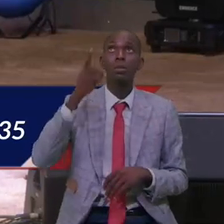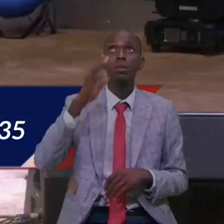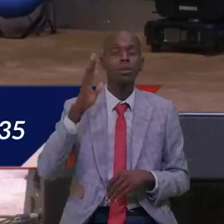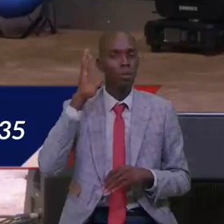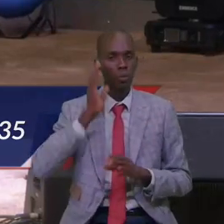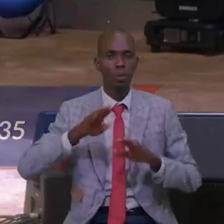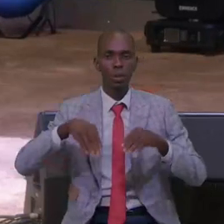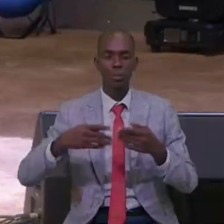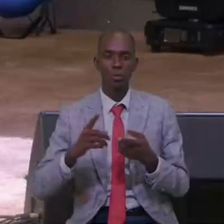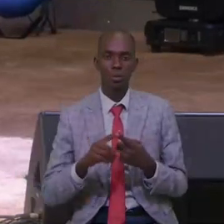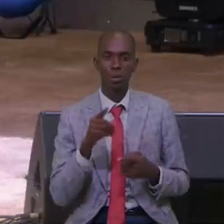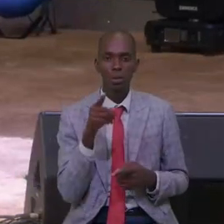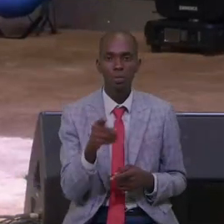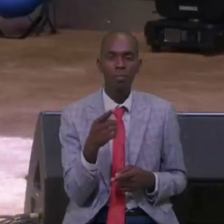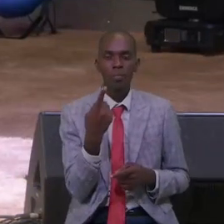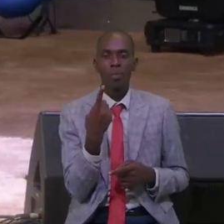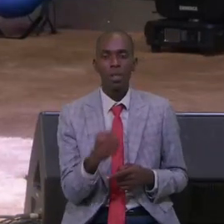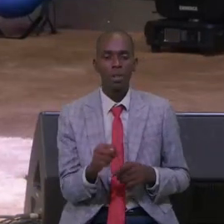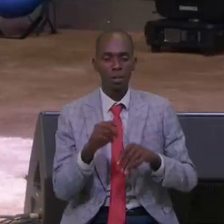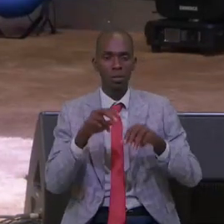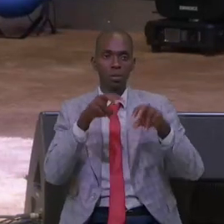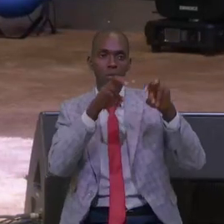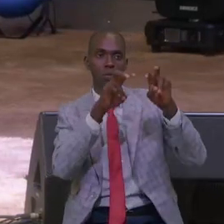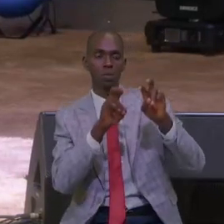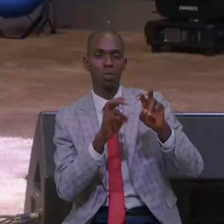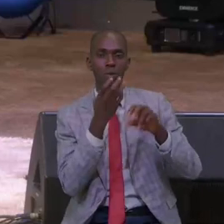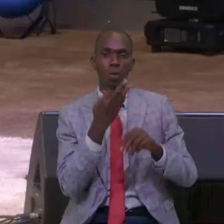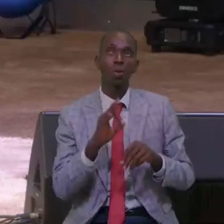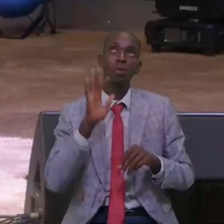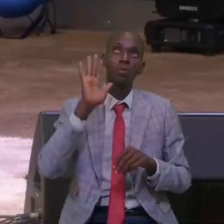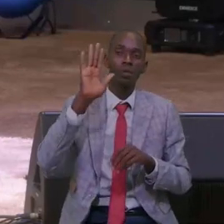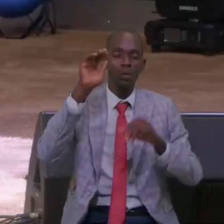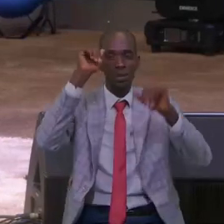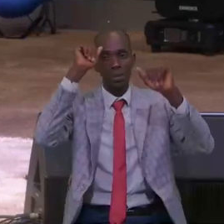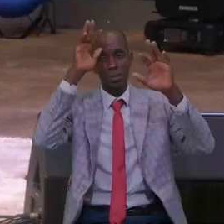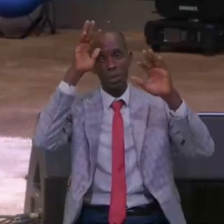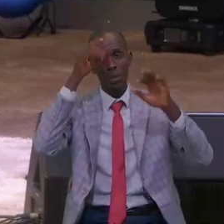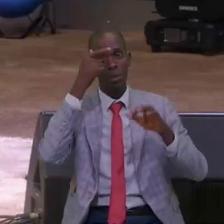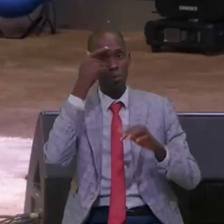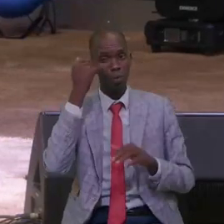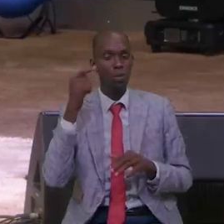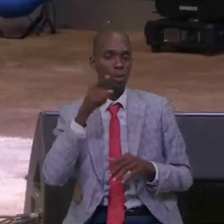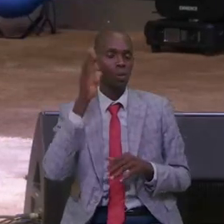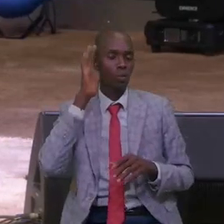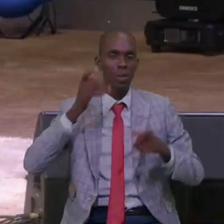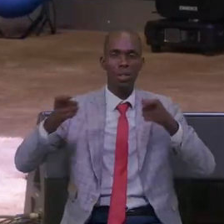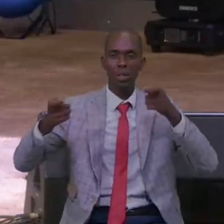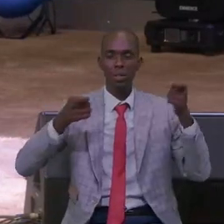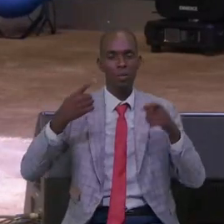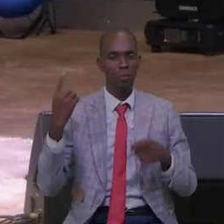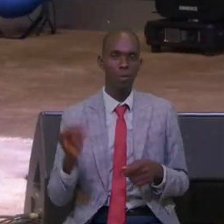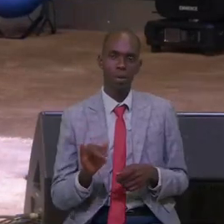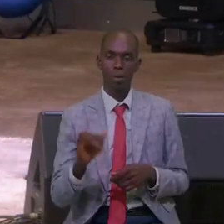du Très-Haut. Et le Seigneur Dieu lui donnera le trône de David son père, parce qu'il régnera au siècle des siècles. Le